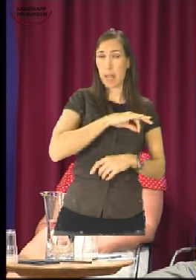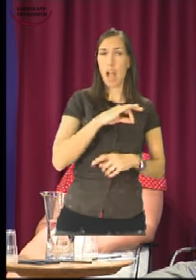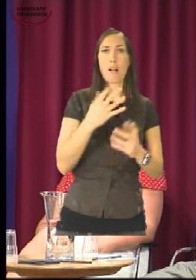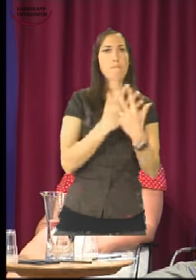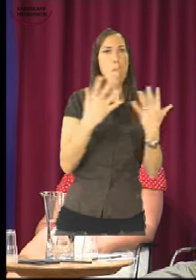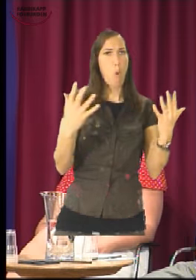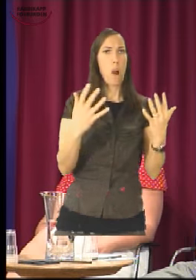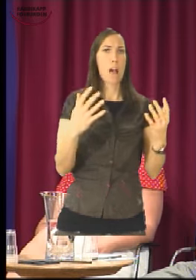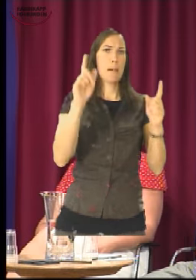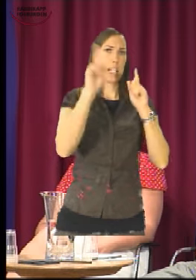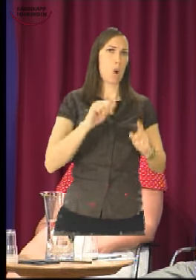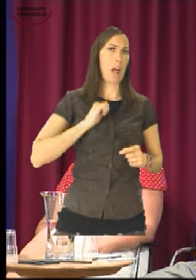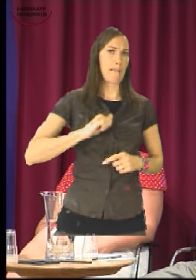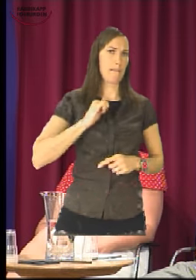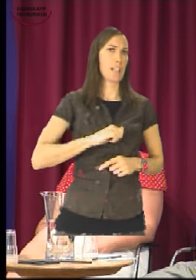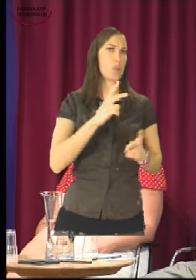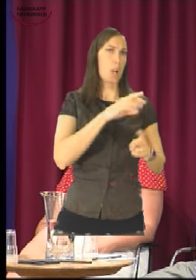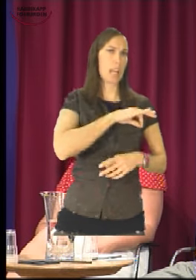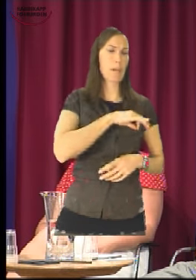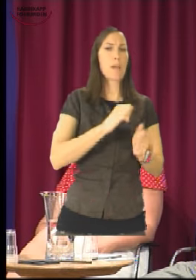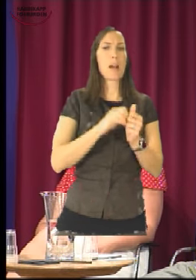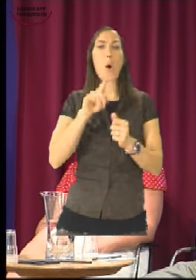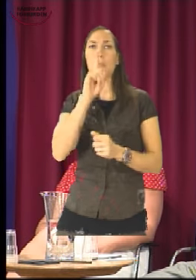Men däremot om det är mindre grupper,